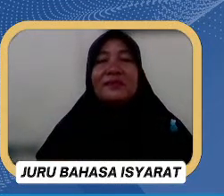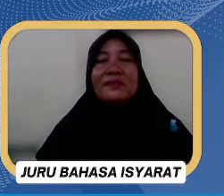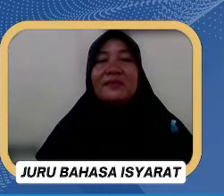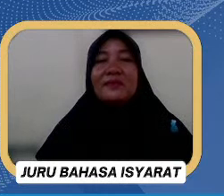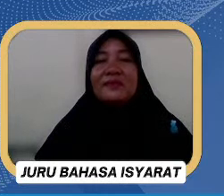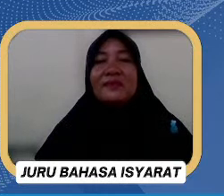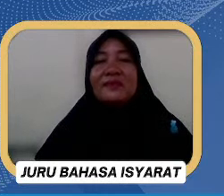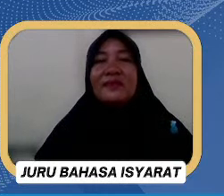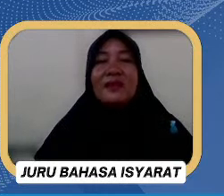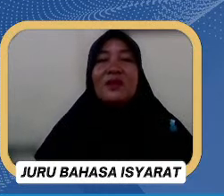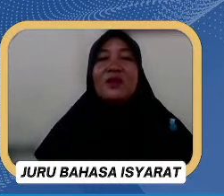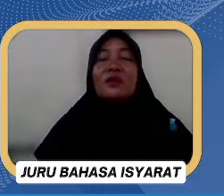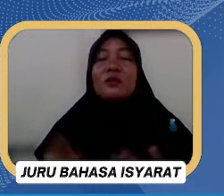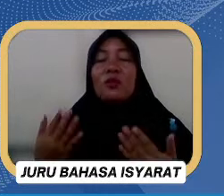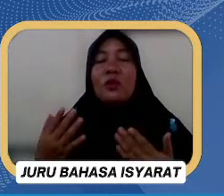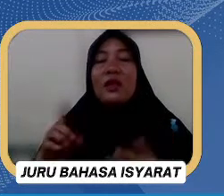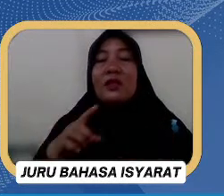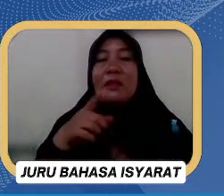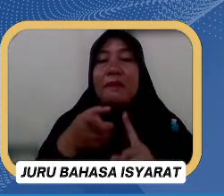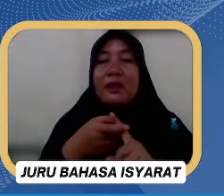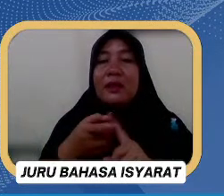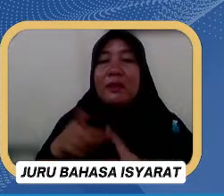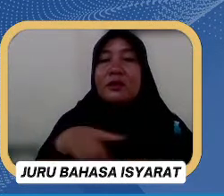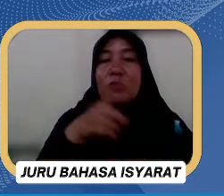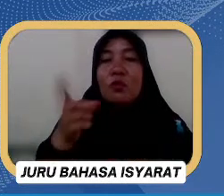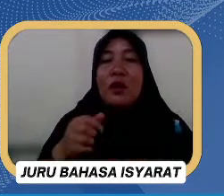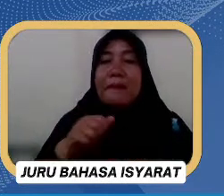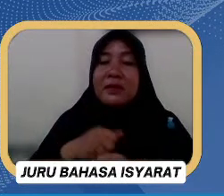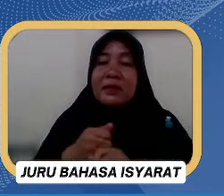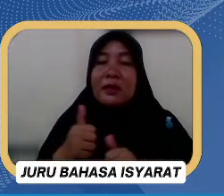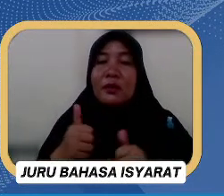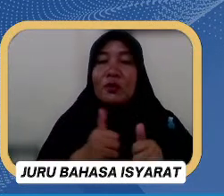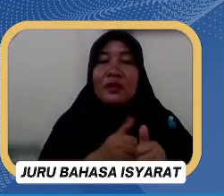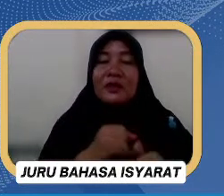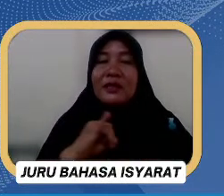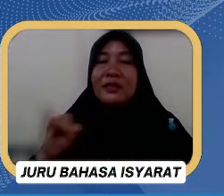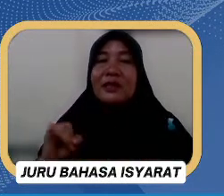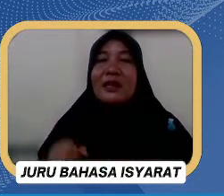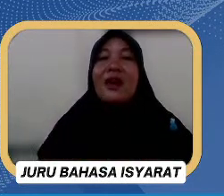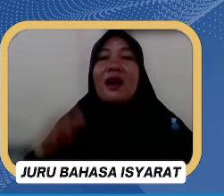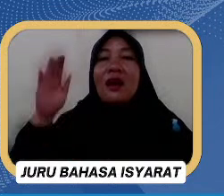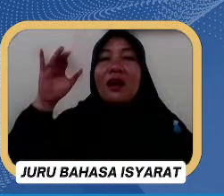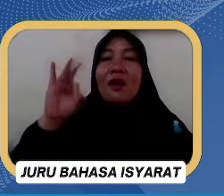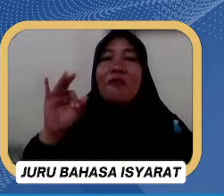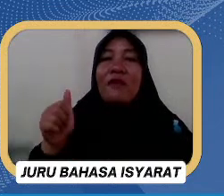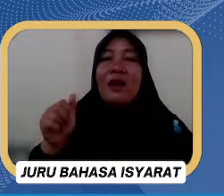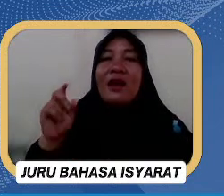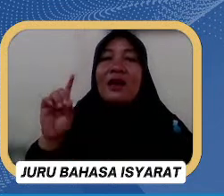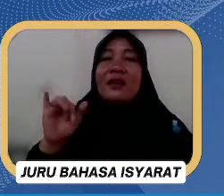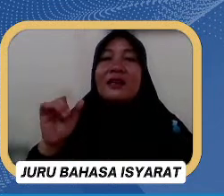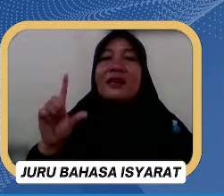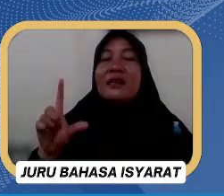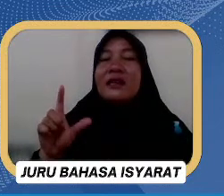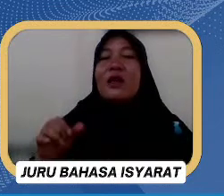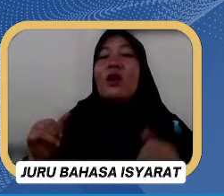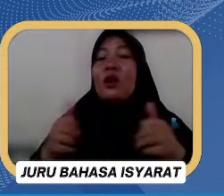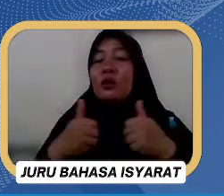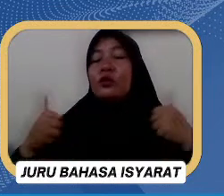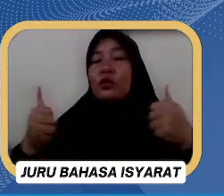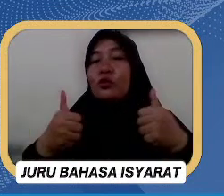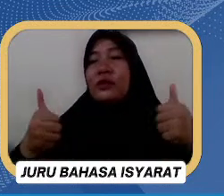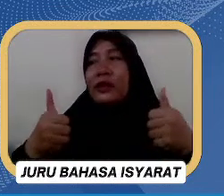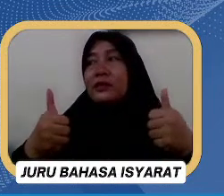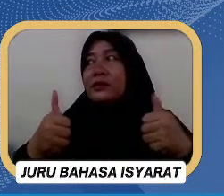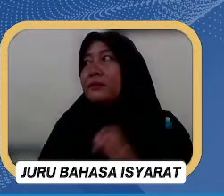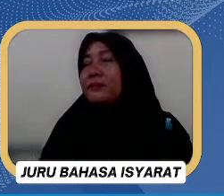Fadil. Semoga Kak Fadil menginspirasi teman-teman semua yang ada di webinar hari ini. Baik, terima kasih Kak